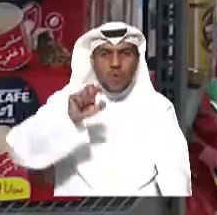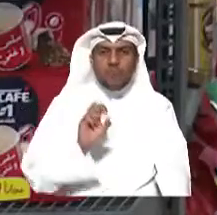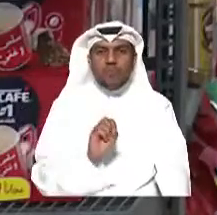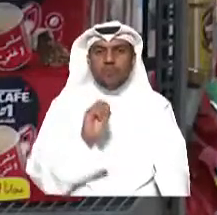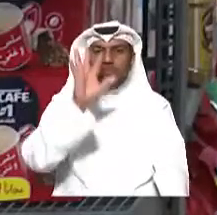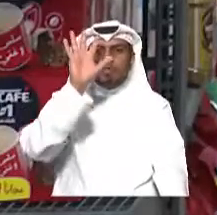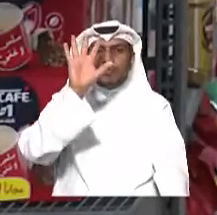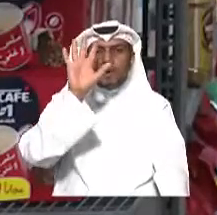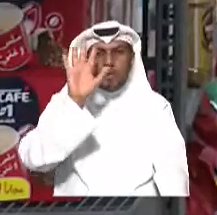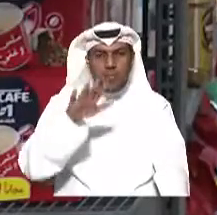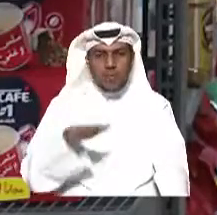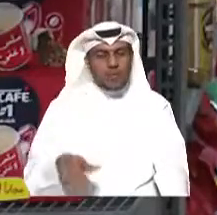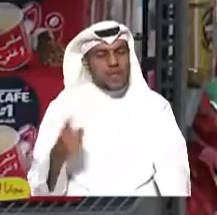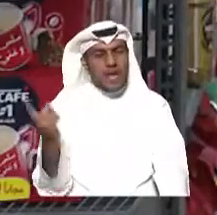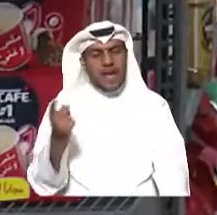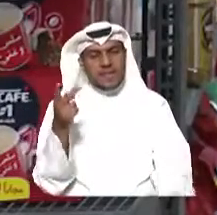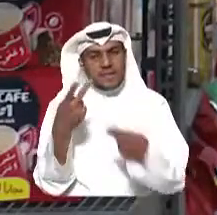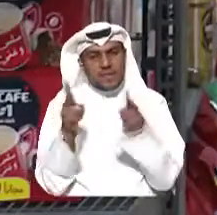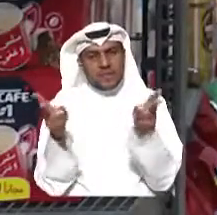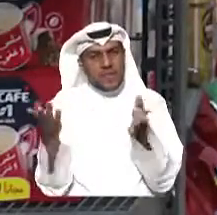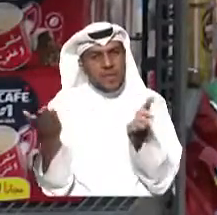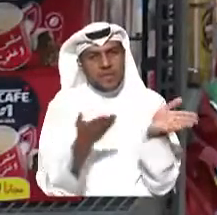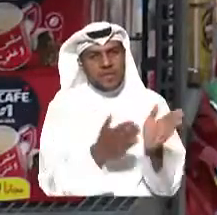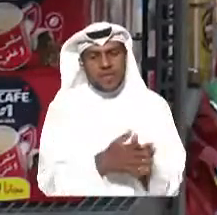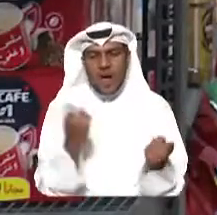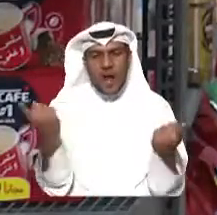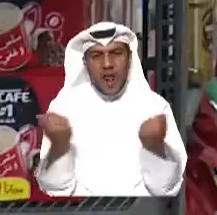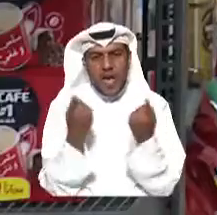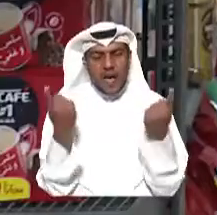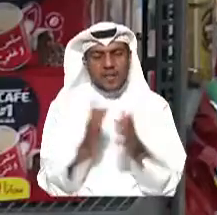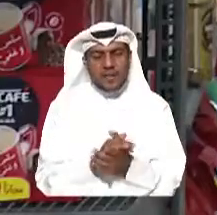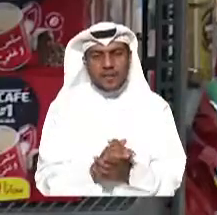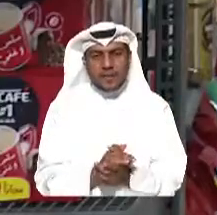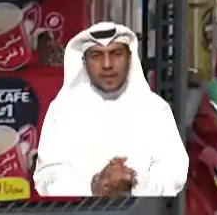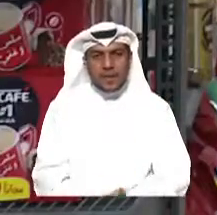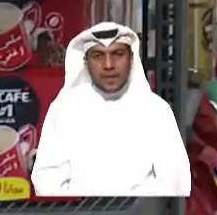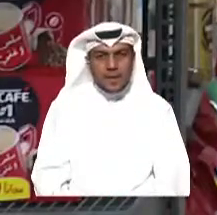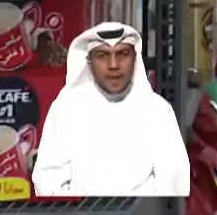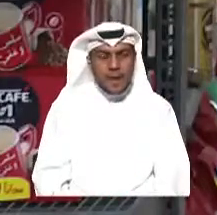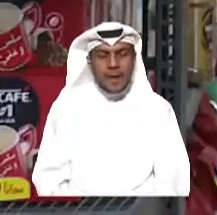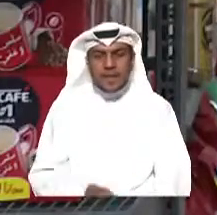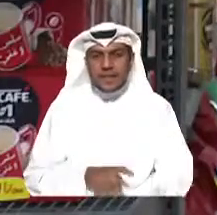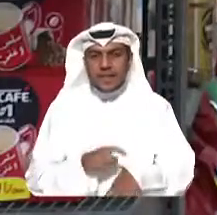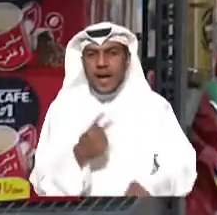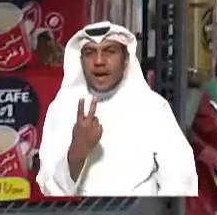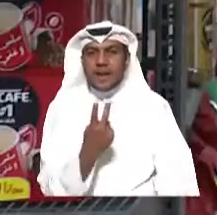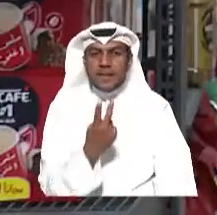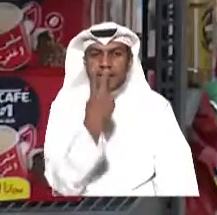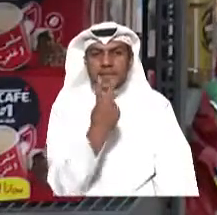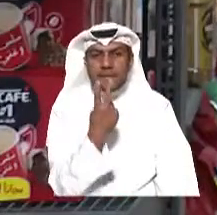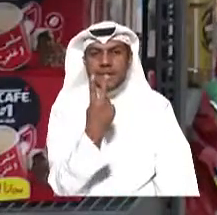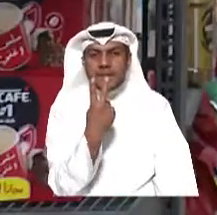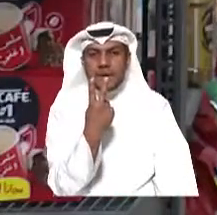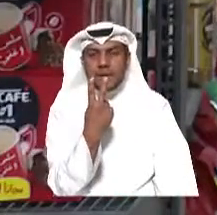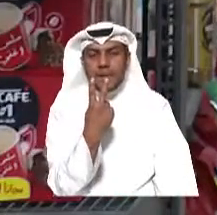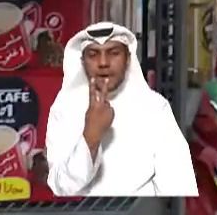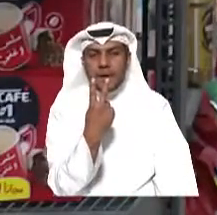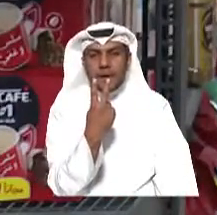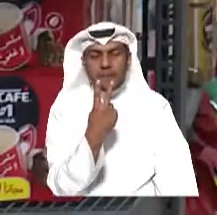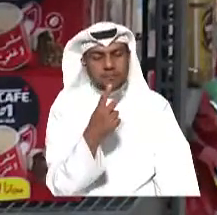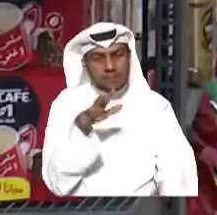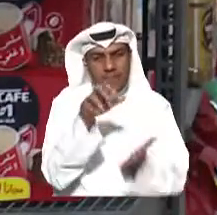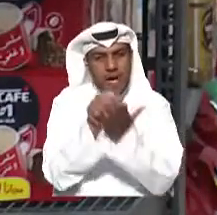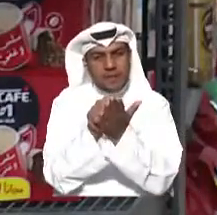يكون الدخول الطبيعي للمساهمين والمستهلكين والجمهور، 7 راح يكون على نظام